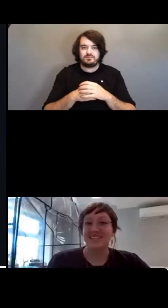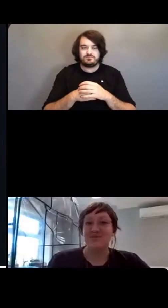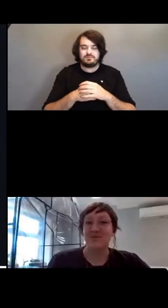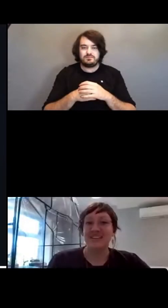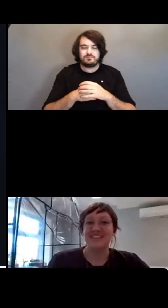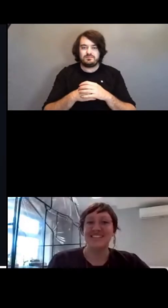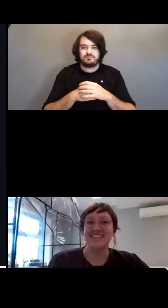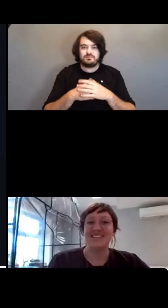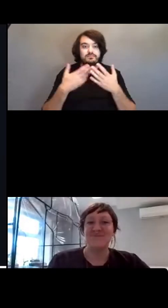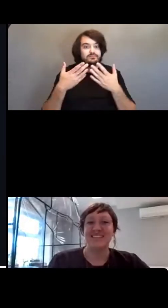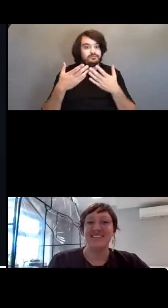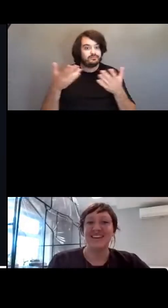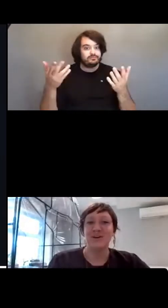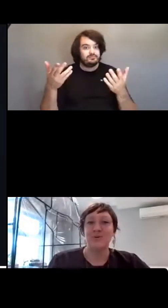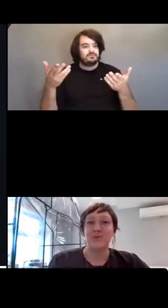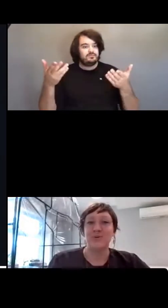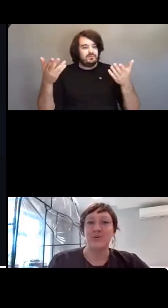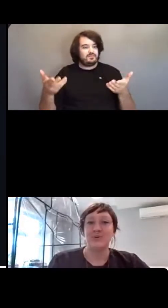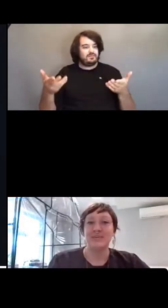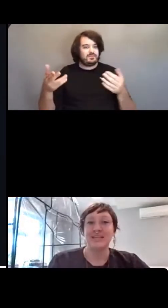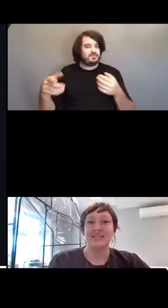Alors, nous voici maintenant